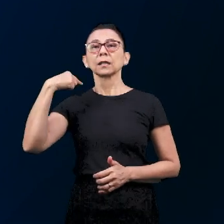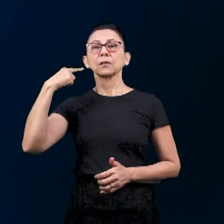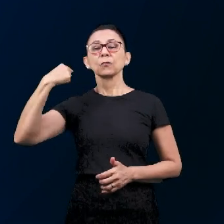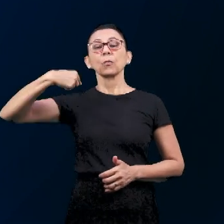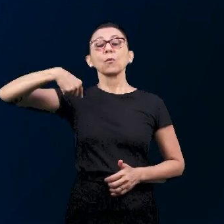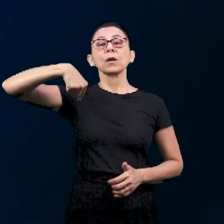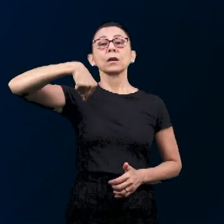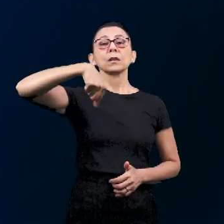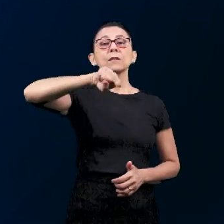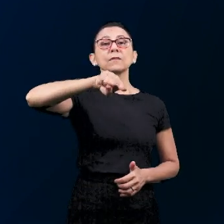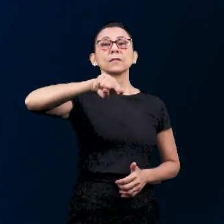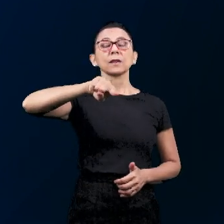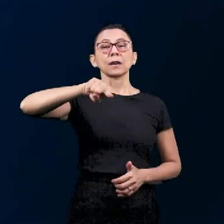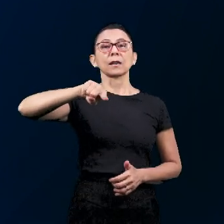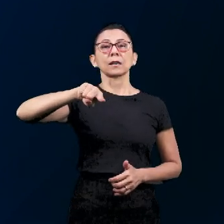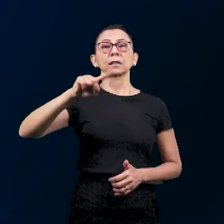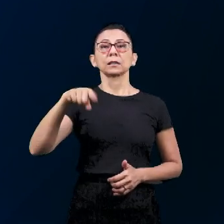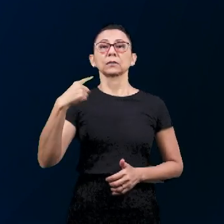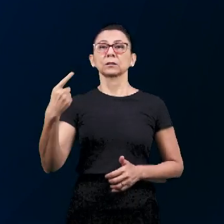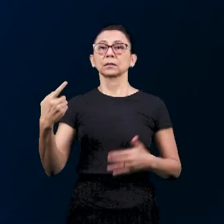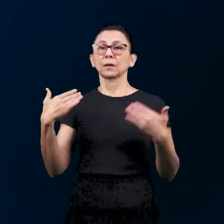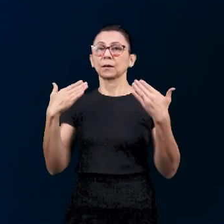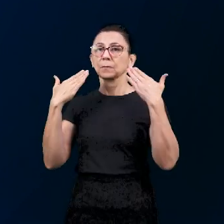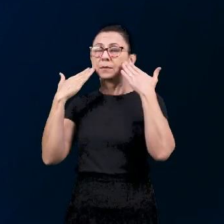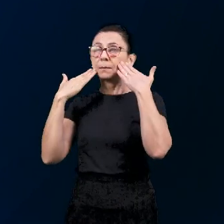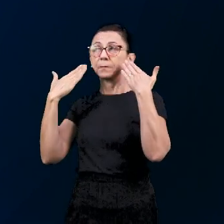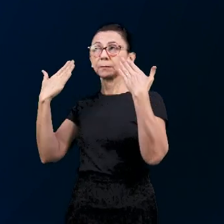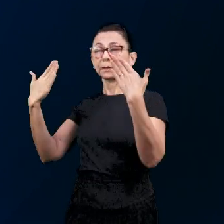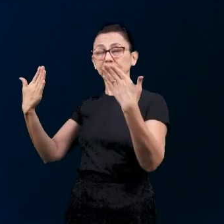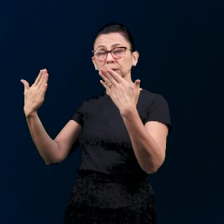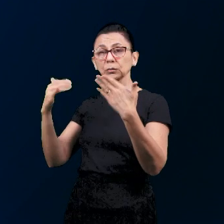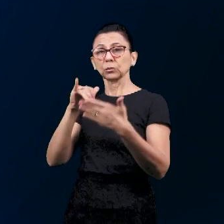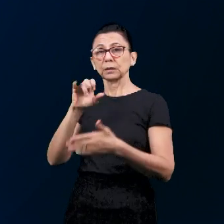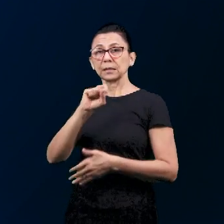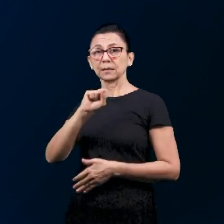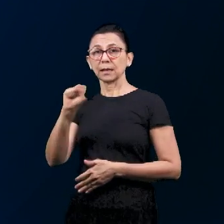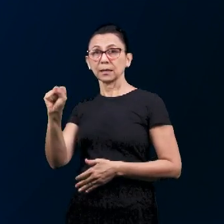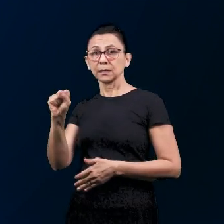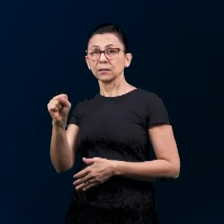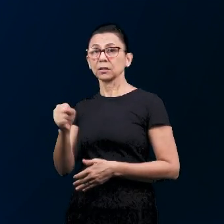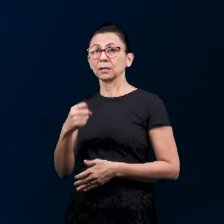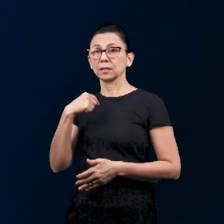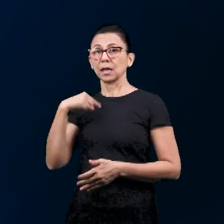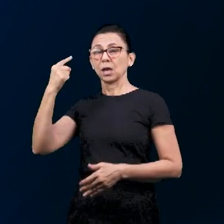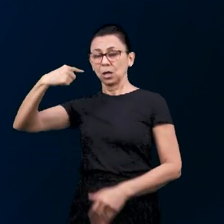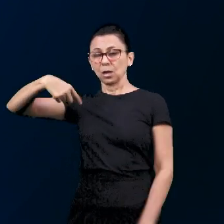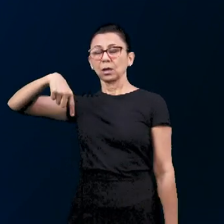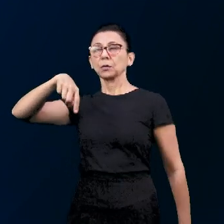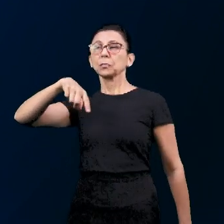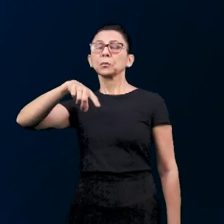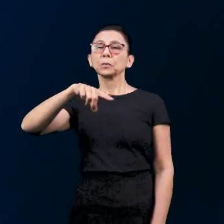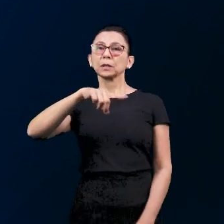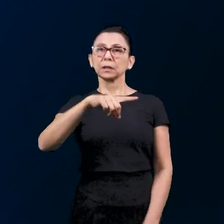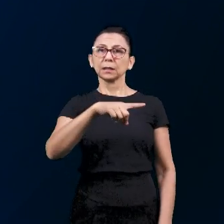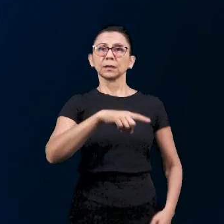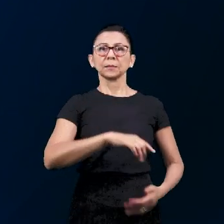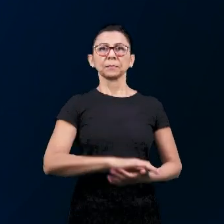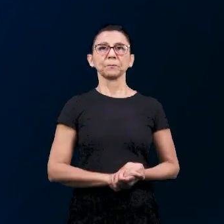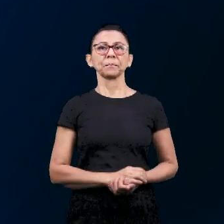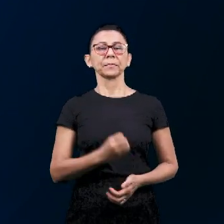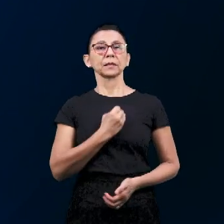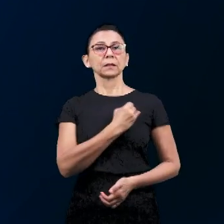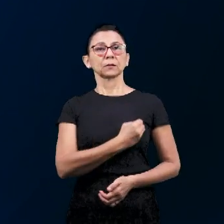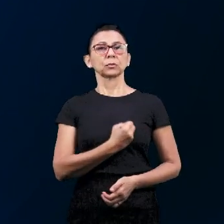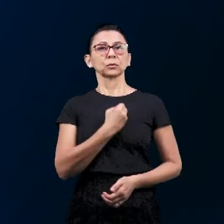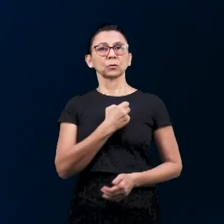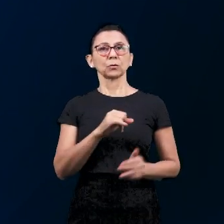envoie-moi. Le Seigneur Jésus, donc, il vient à cette œuvre comme un homme, comme on voit en Jean, chapitre 1. Le